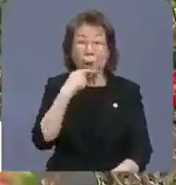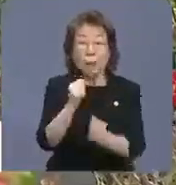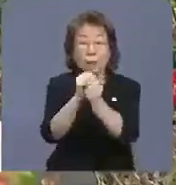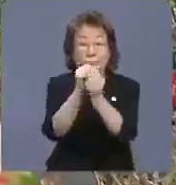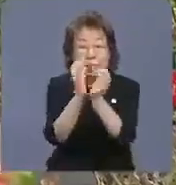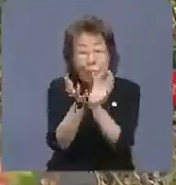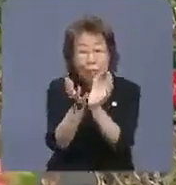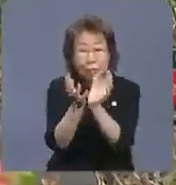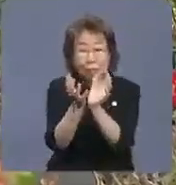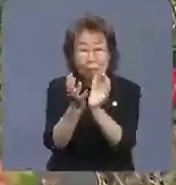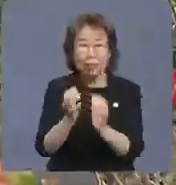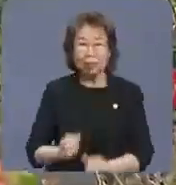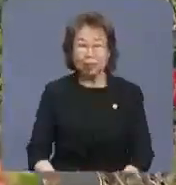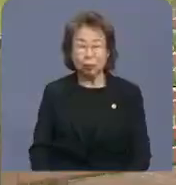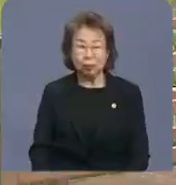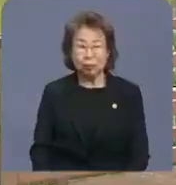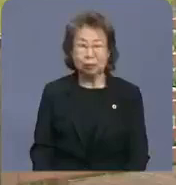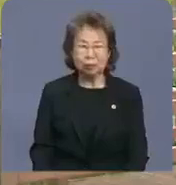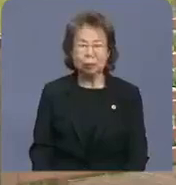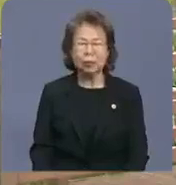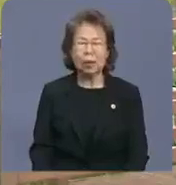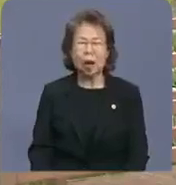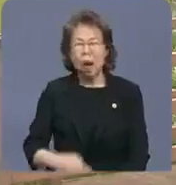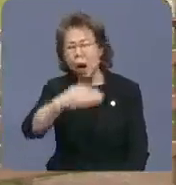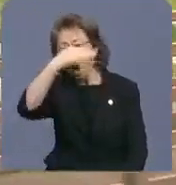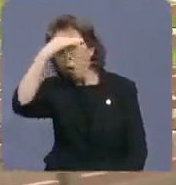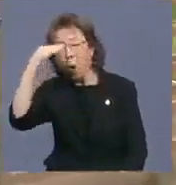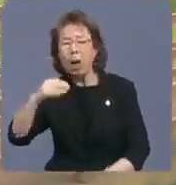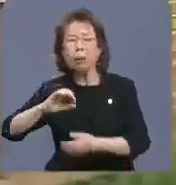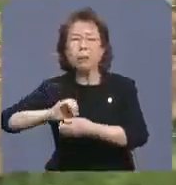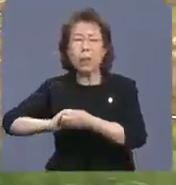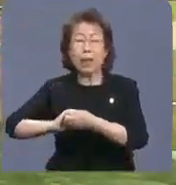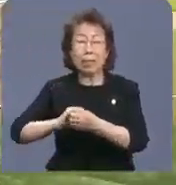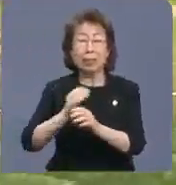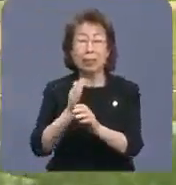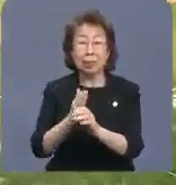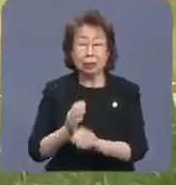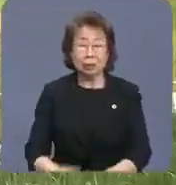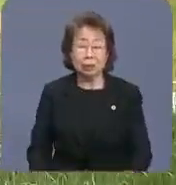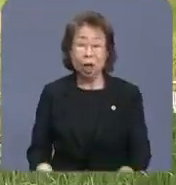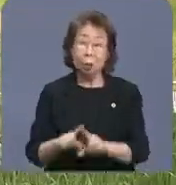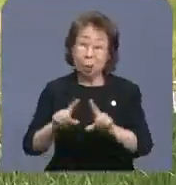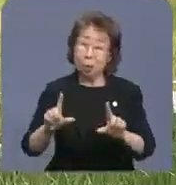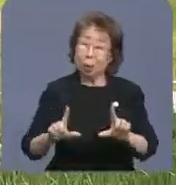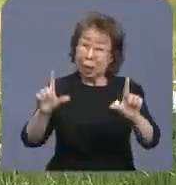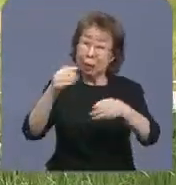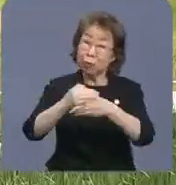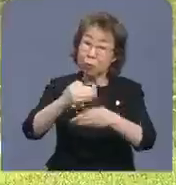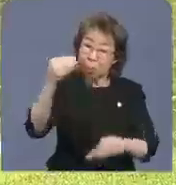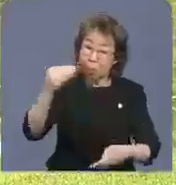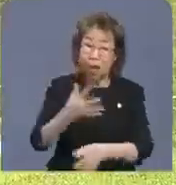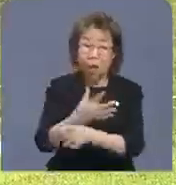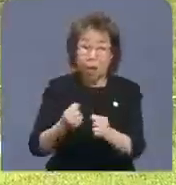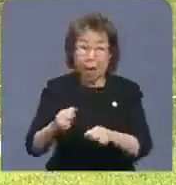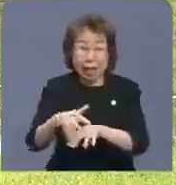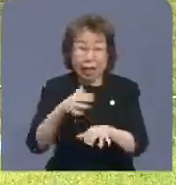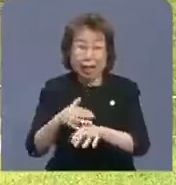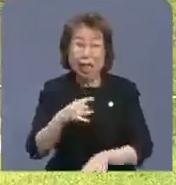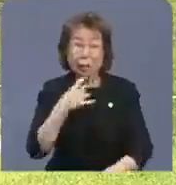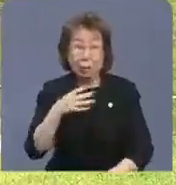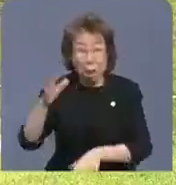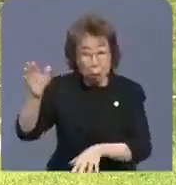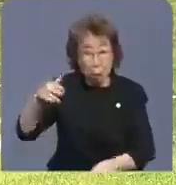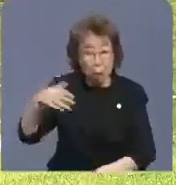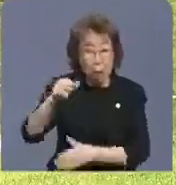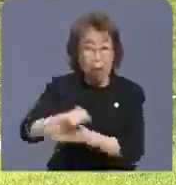꽃을 피웠습니다 하지만 그동안 관람은 제한적 이었읍니다 평일에만 문을 열고 예약한 단체 관람객 에